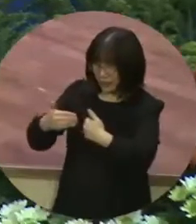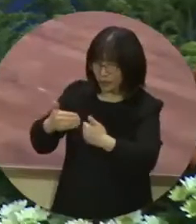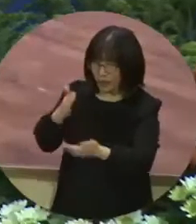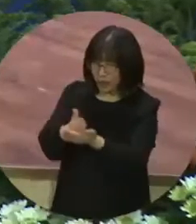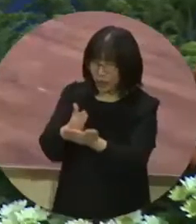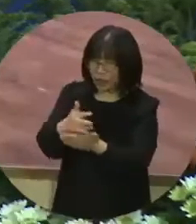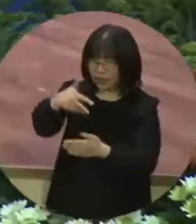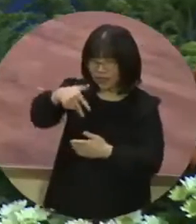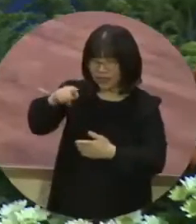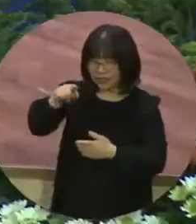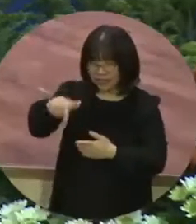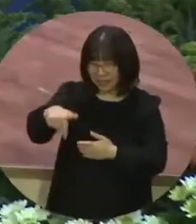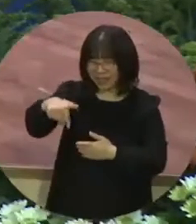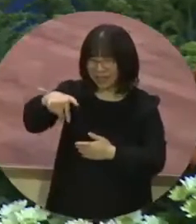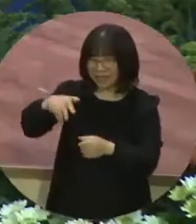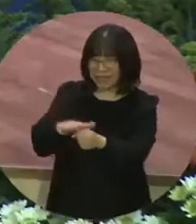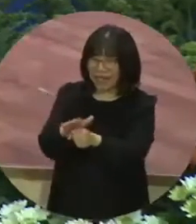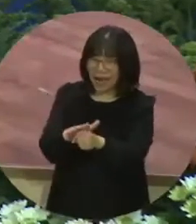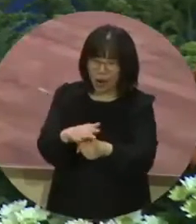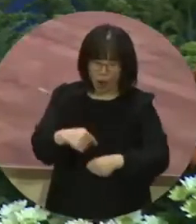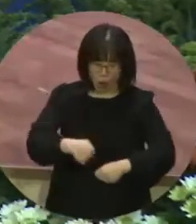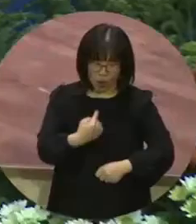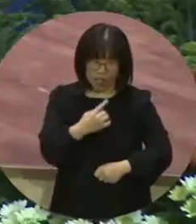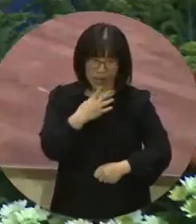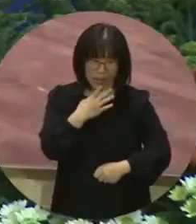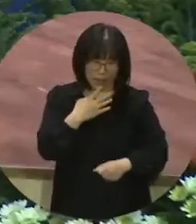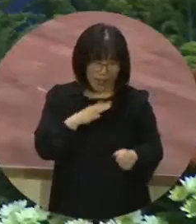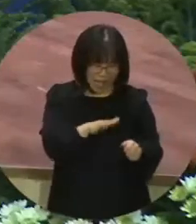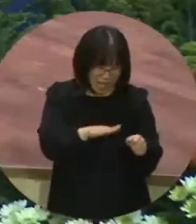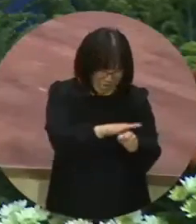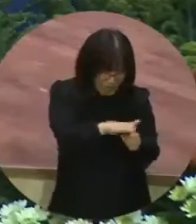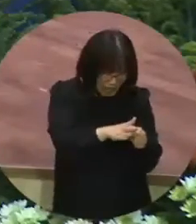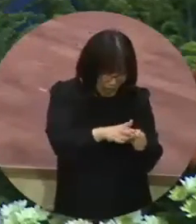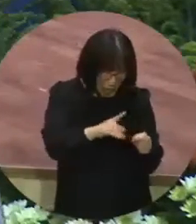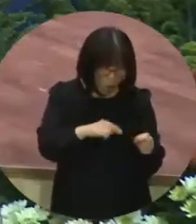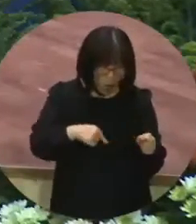짝사랑이 뭐예요? 한 사람이 계속 혼자만 사랑하는 거예요. 이 짝사랑이요.